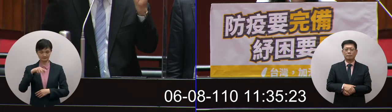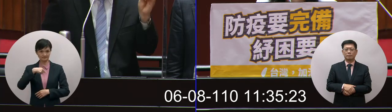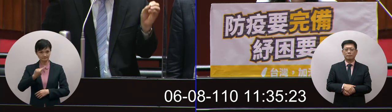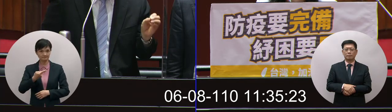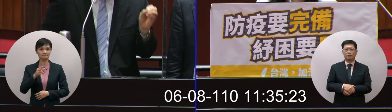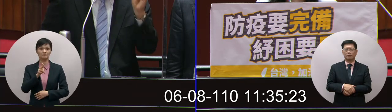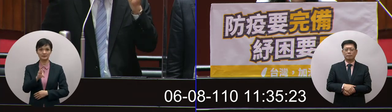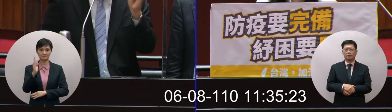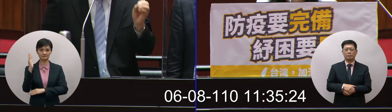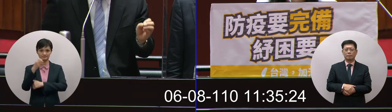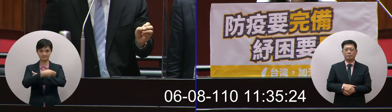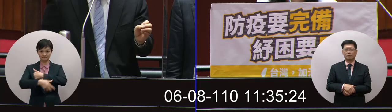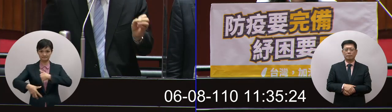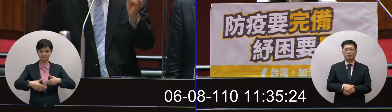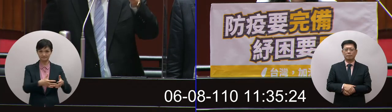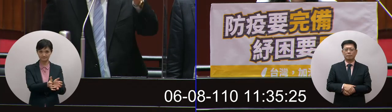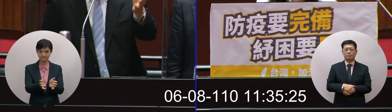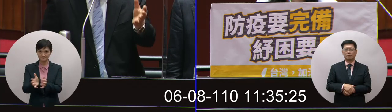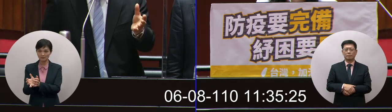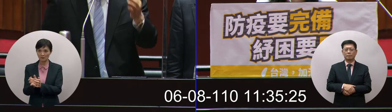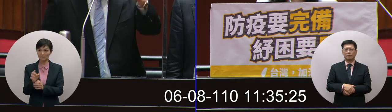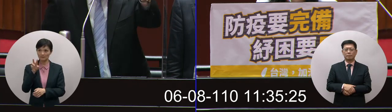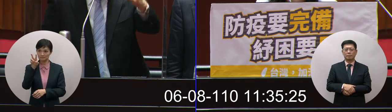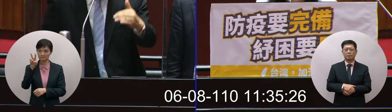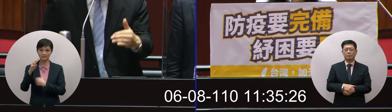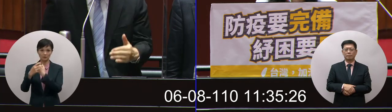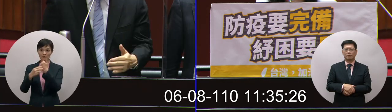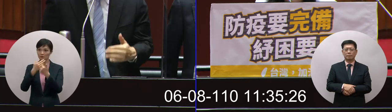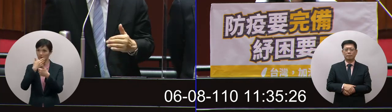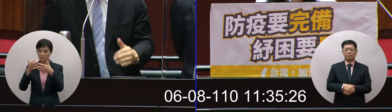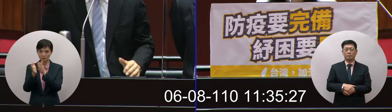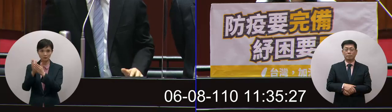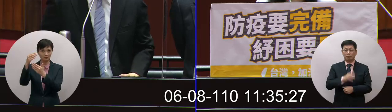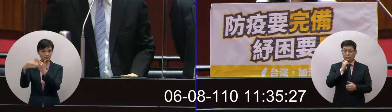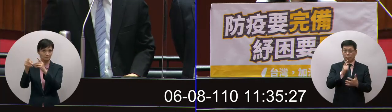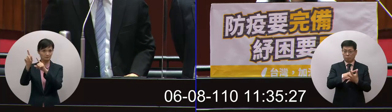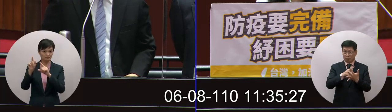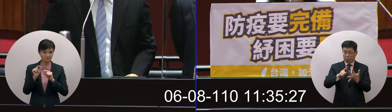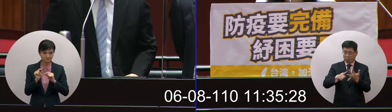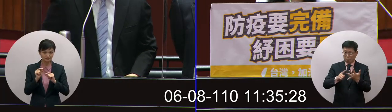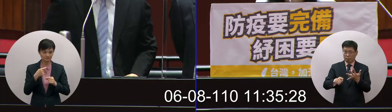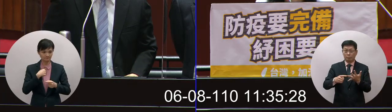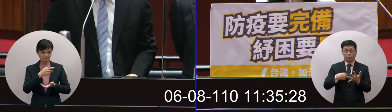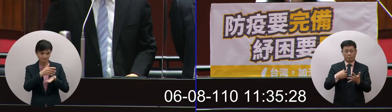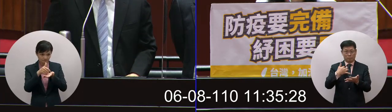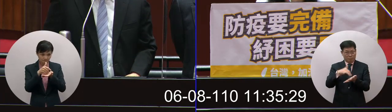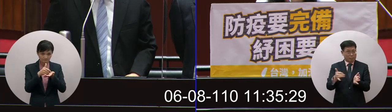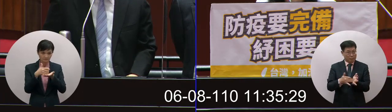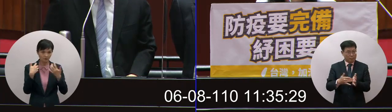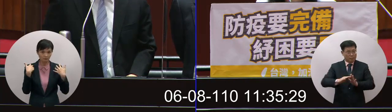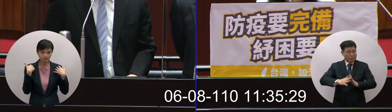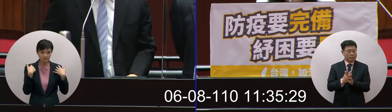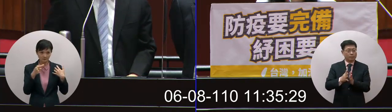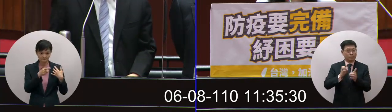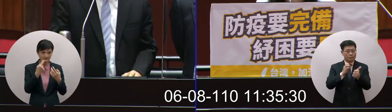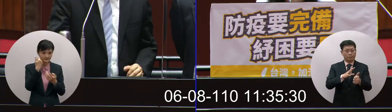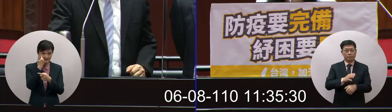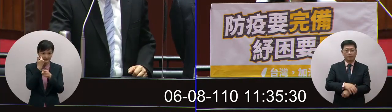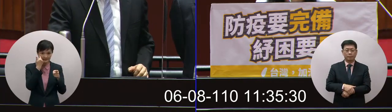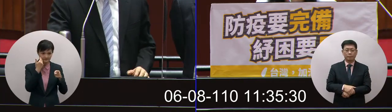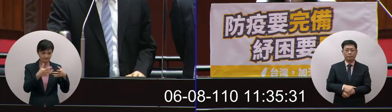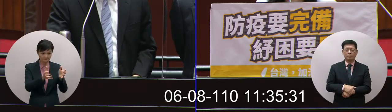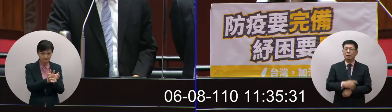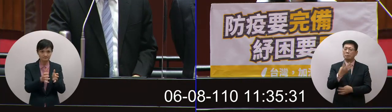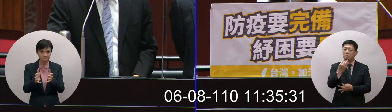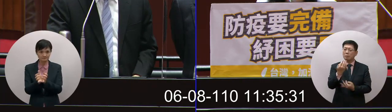依照卫福部这个指引去标出相关 已经盘点完，可以立即提出来。 相关人员